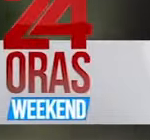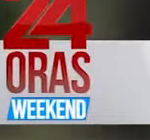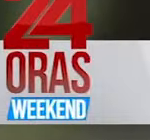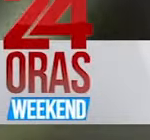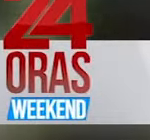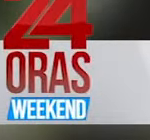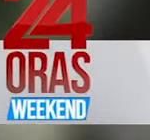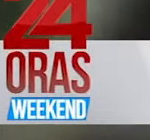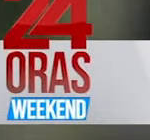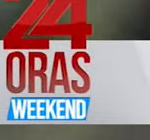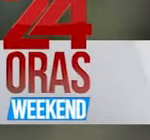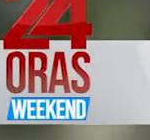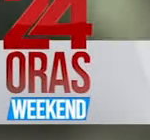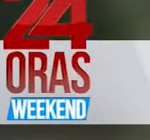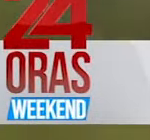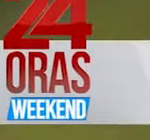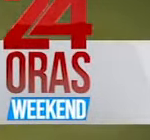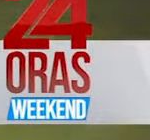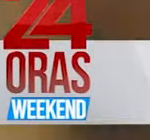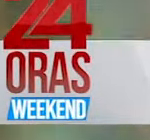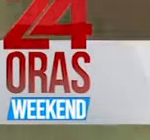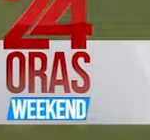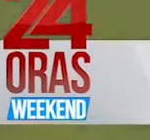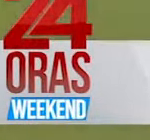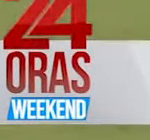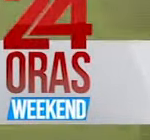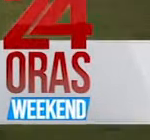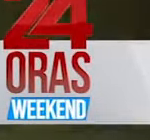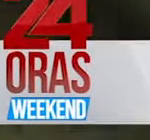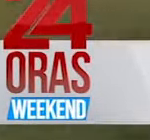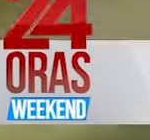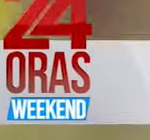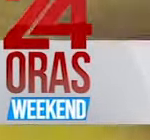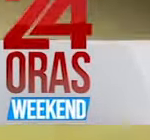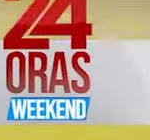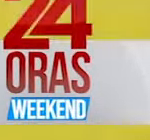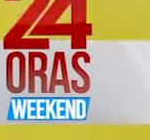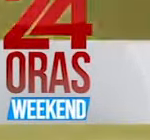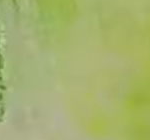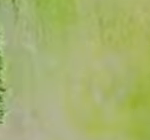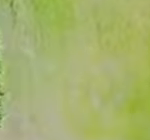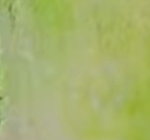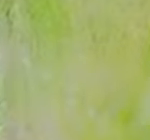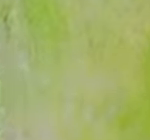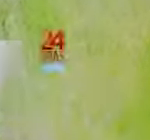Lalaki sa Camarines Sur ng habol ng espada sa gitna ng liga.